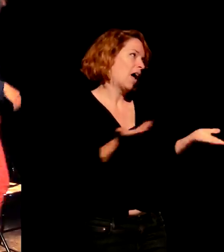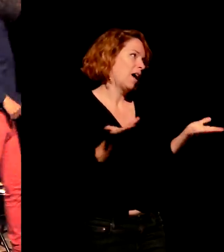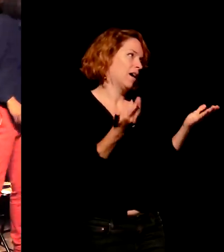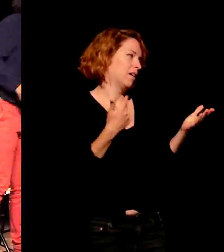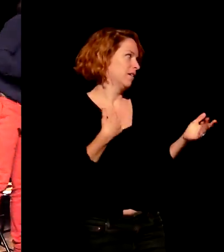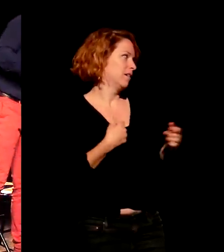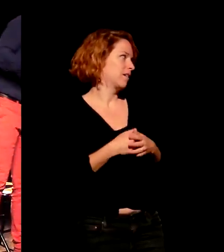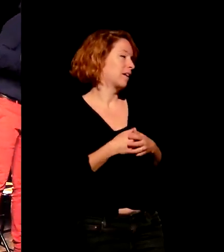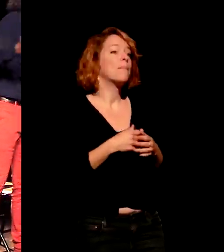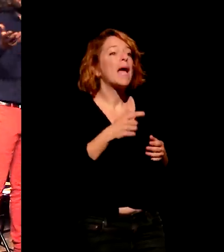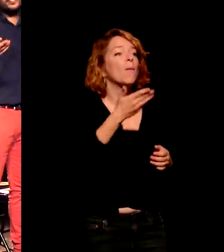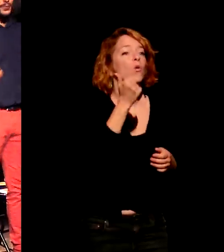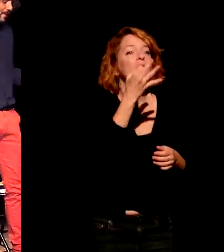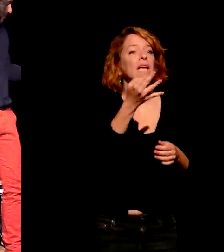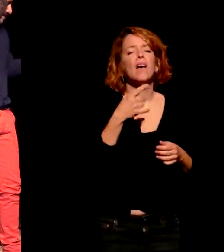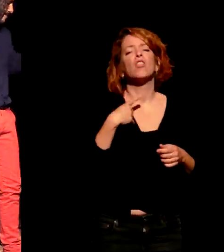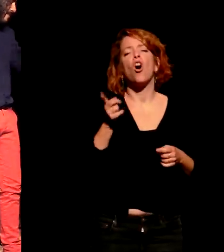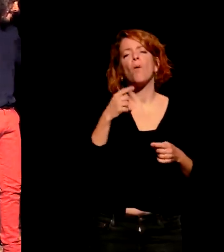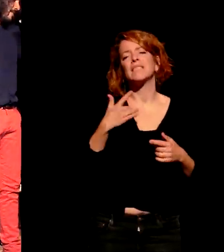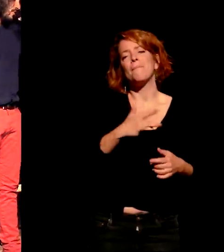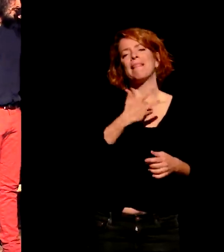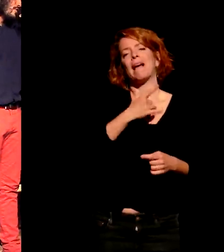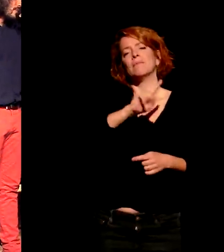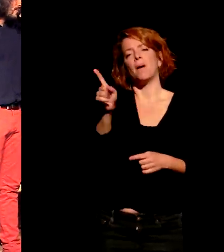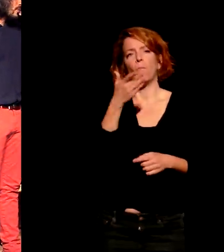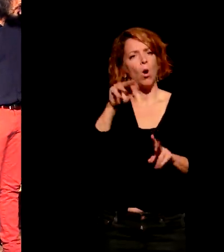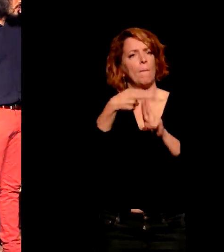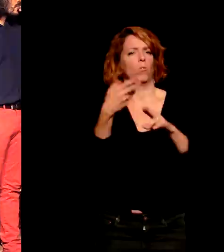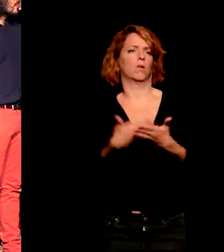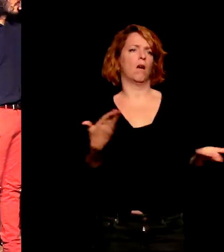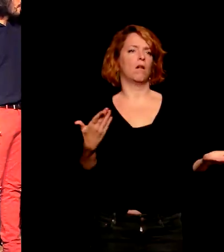des comme ça. Non, mais dites, ça m'intéresse pas, j'en ai déjà eu des comme ça. Je l'ai déjà eu.